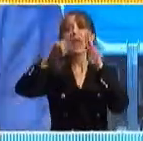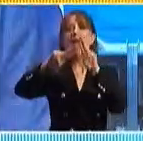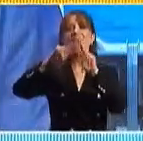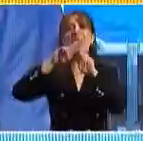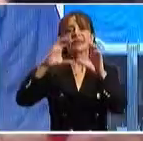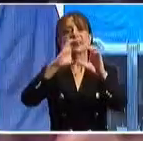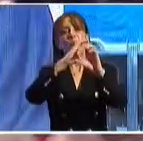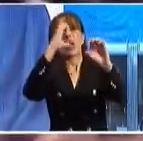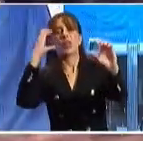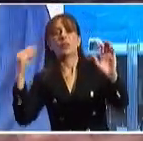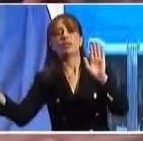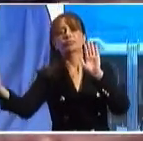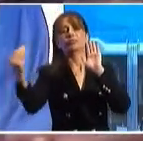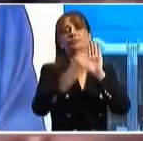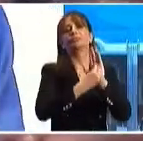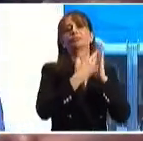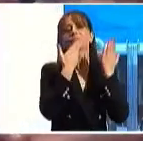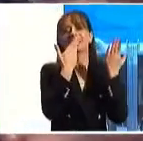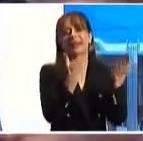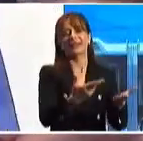kurduk.